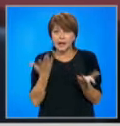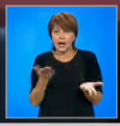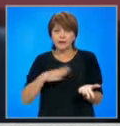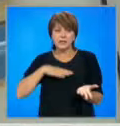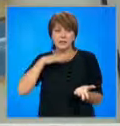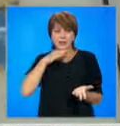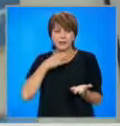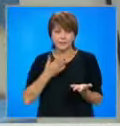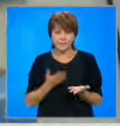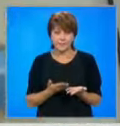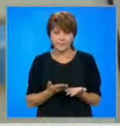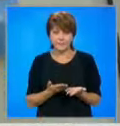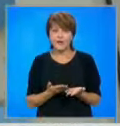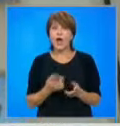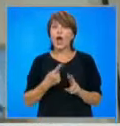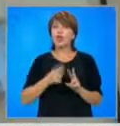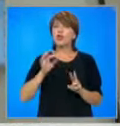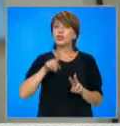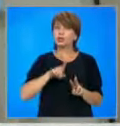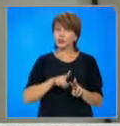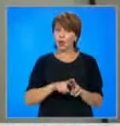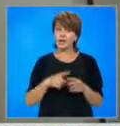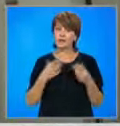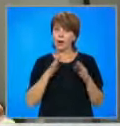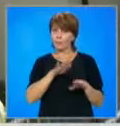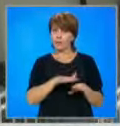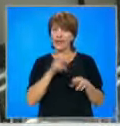такова нещо. Всъщност от НОИ са поставили